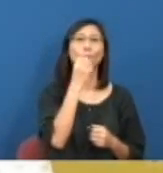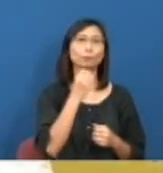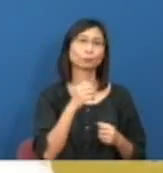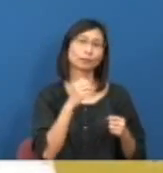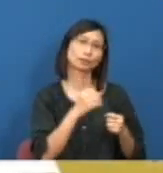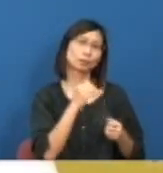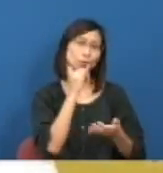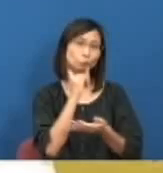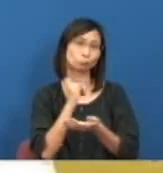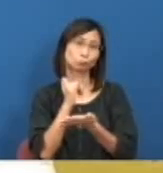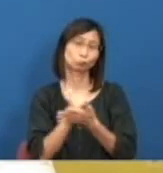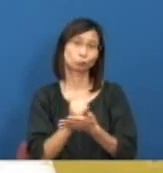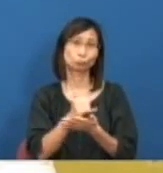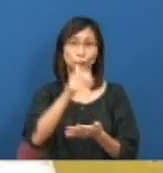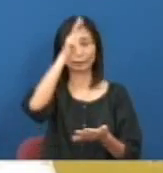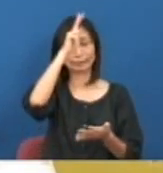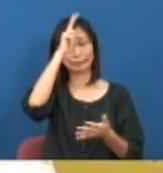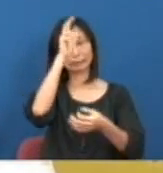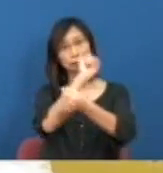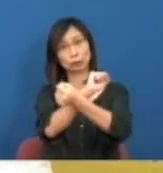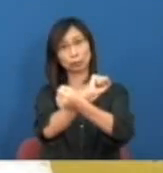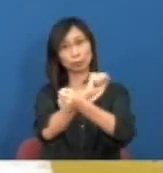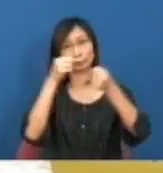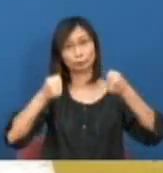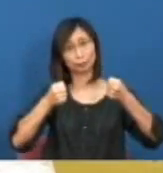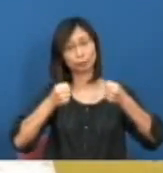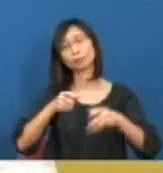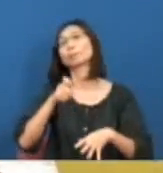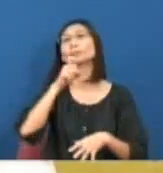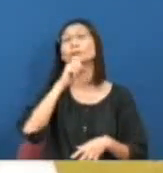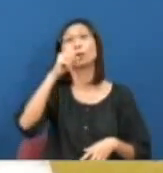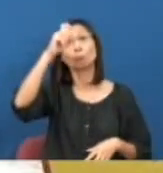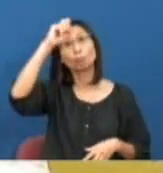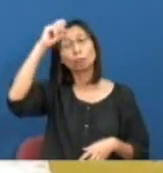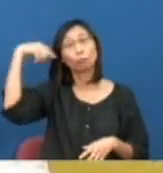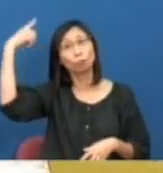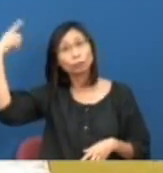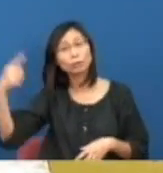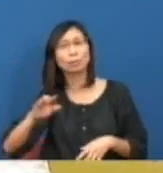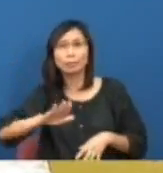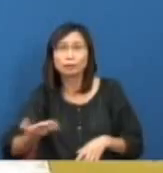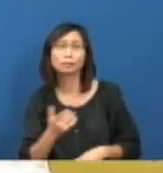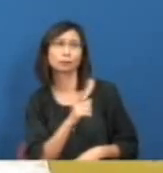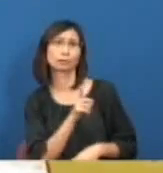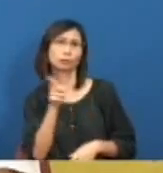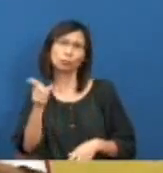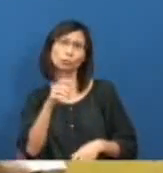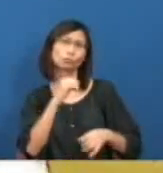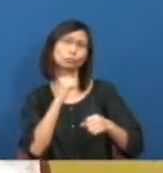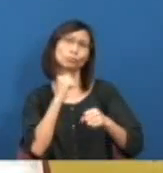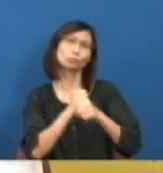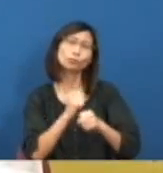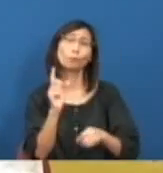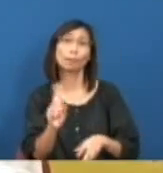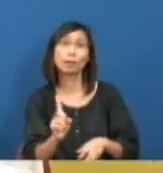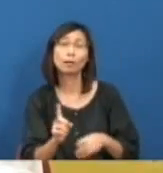監，咁佢呢個有回憶嘅喎，係咪？咁回憶咁到底你當時做緊咩咧？佢好似一個旁觀